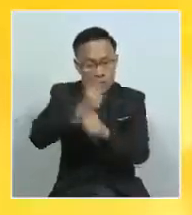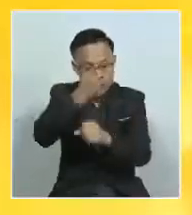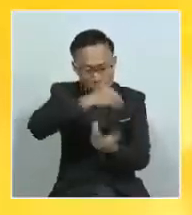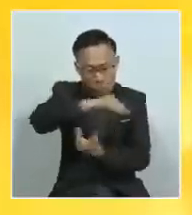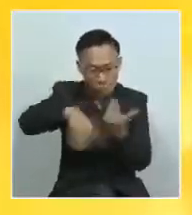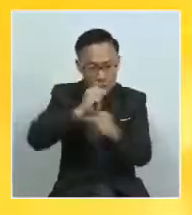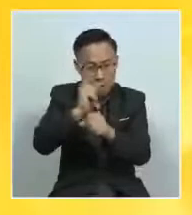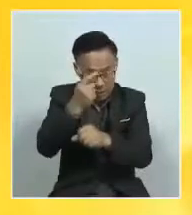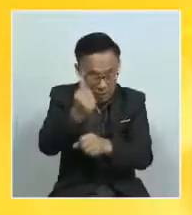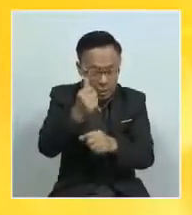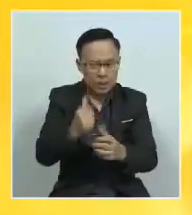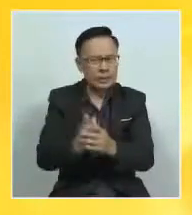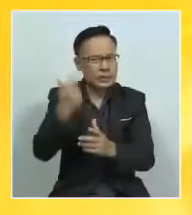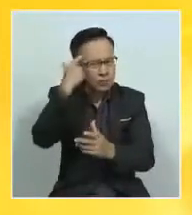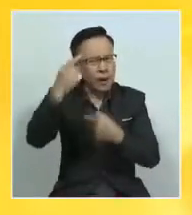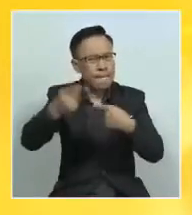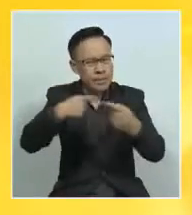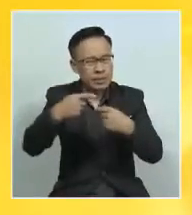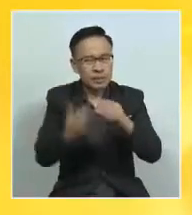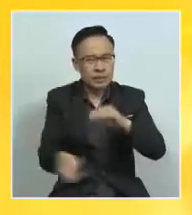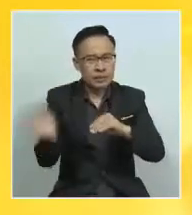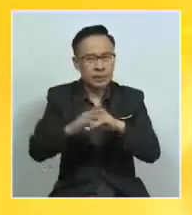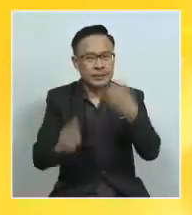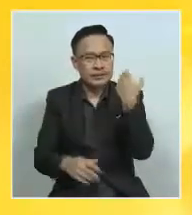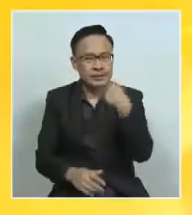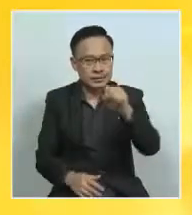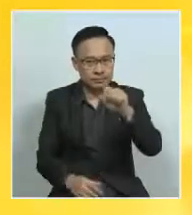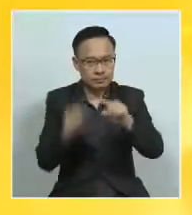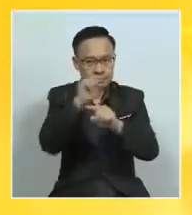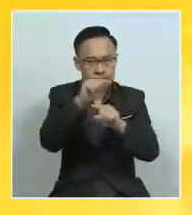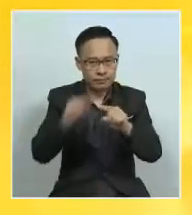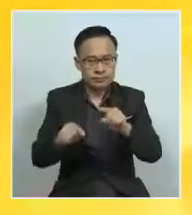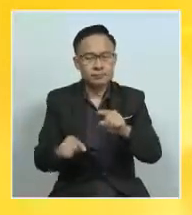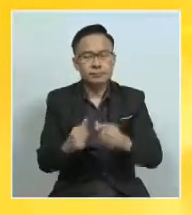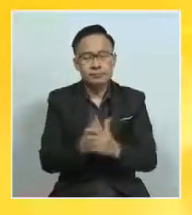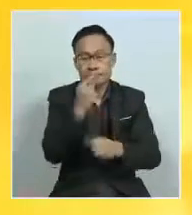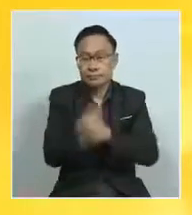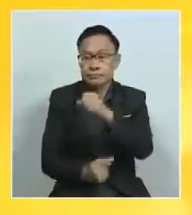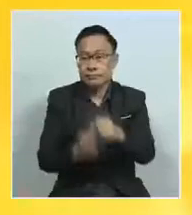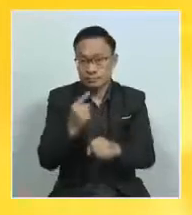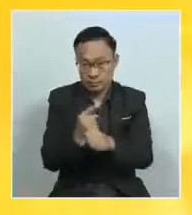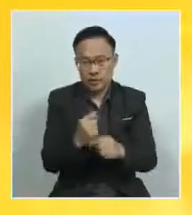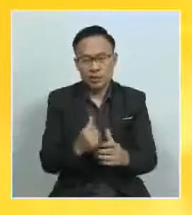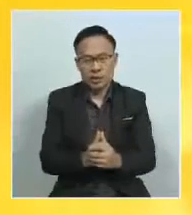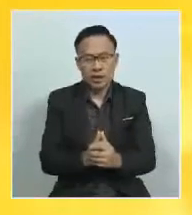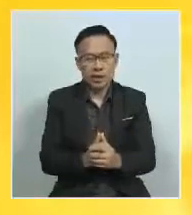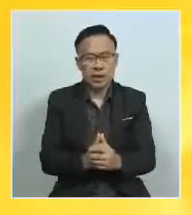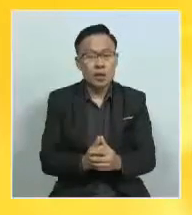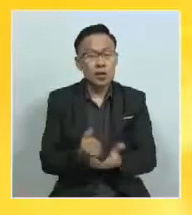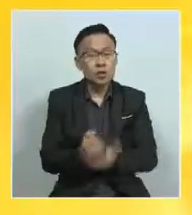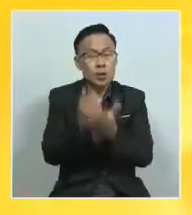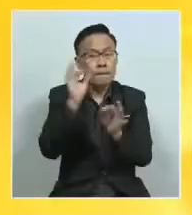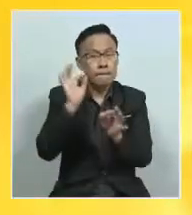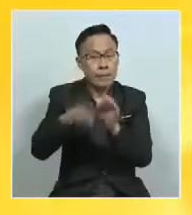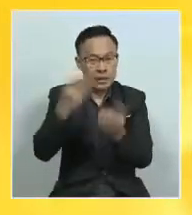พื่อผลิตบรรจุภัณฑ์อยู่ที่ประมาณ 10% ต่อปีนะคะและแน่นอนว่ามาตรการนี้จะเป็นการลดงบประม